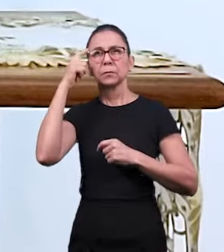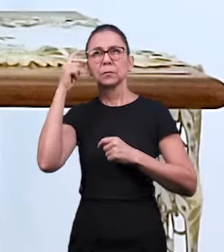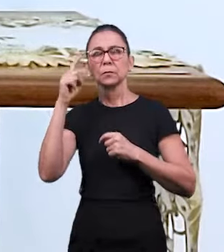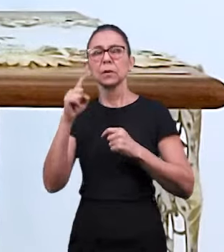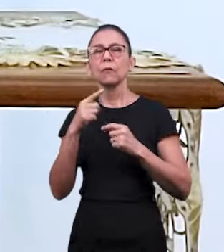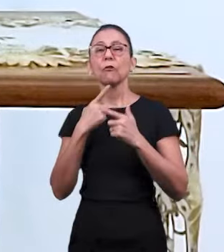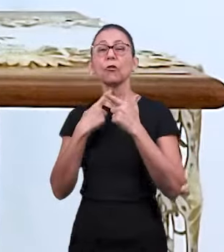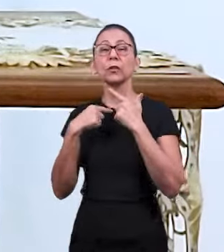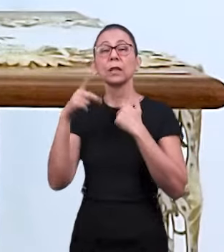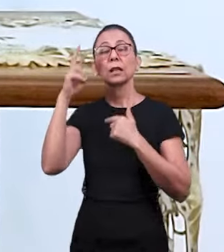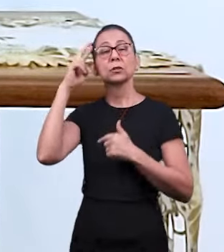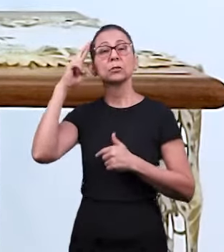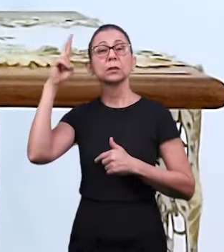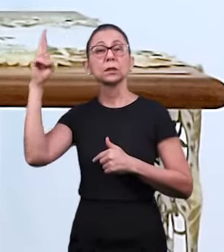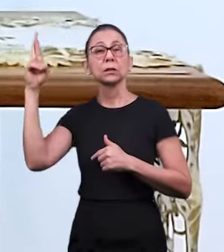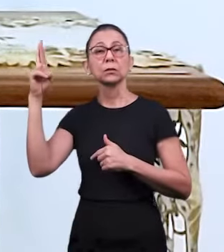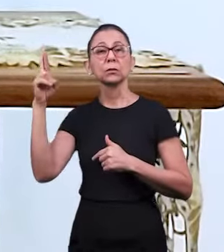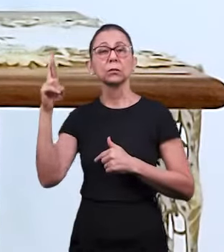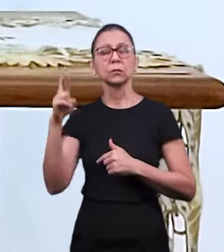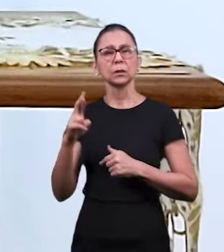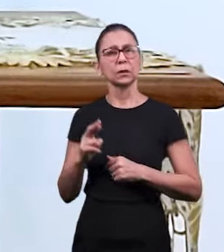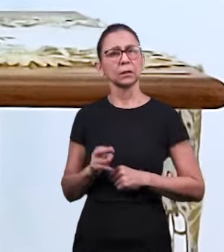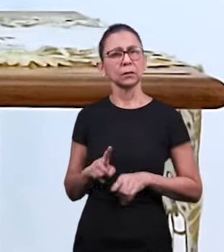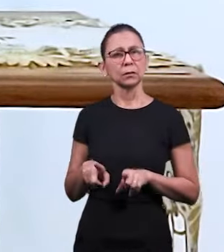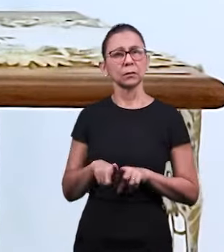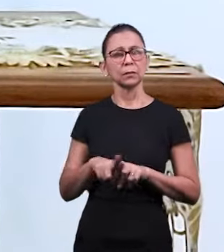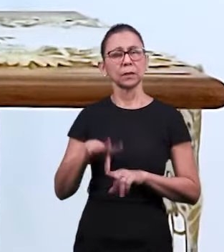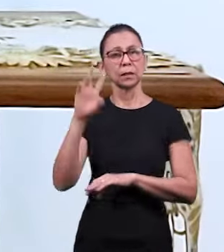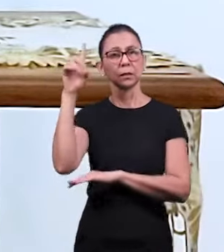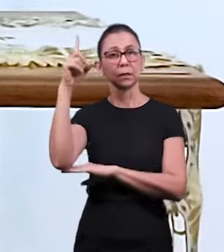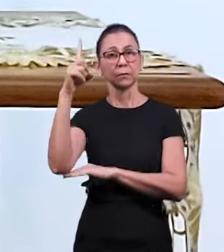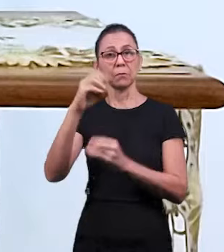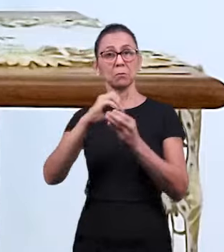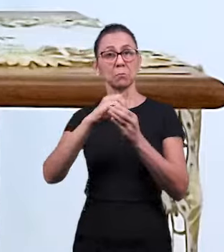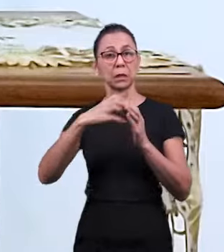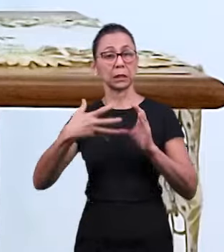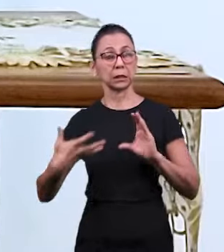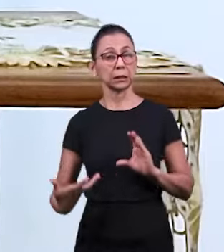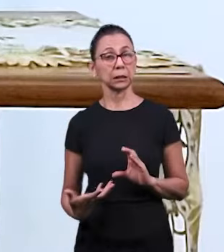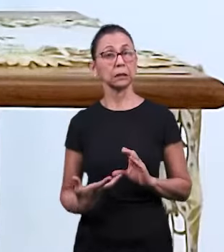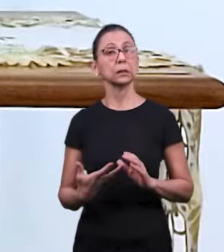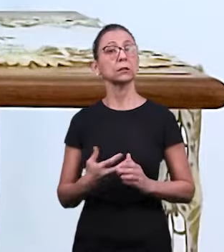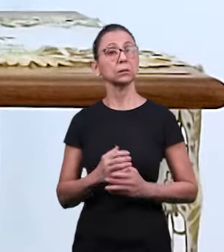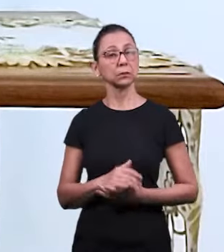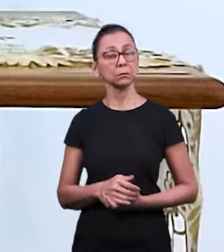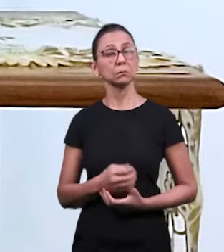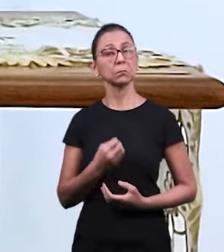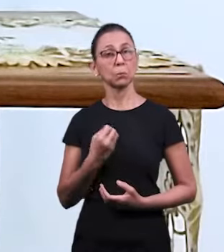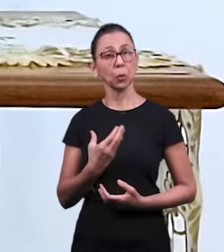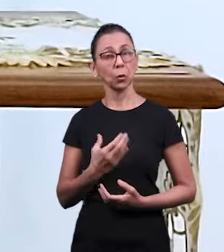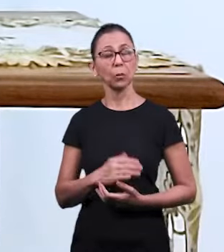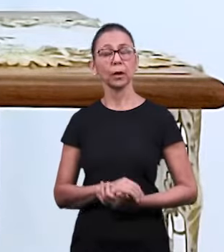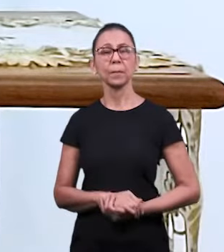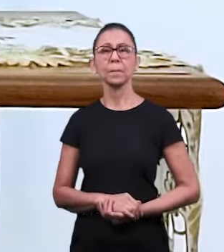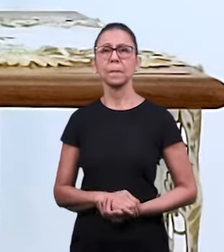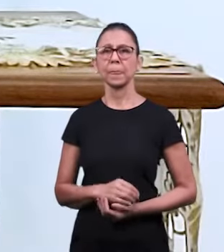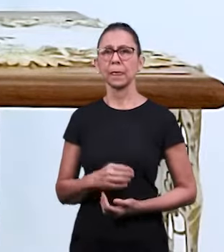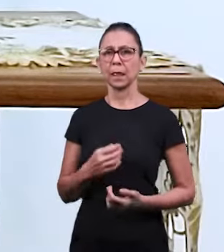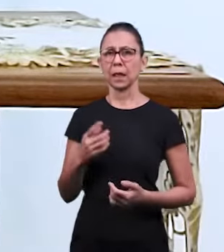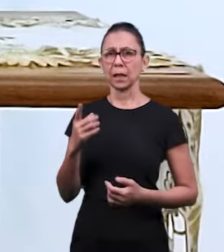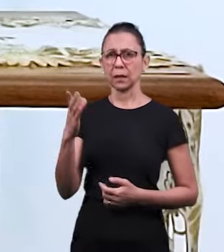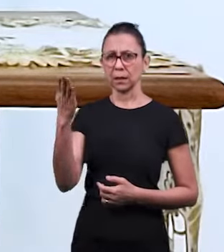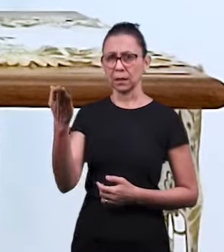слушаться Бога. У него была характеристика, которая приятная Богу весьма. Он человек, у которого